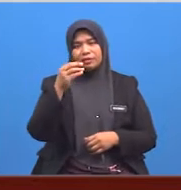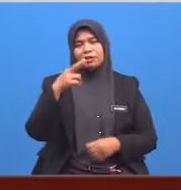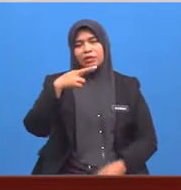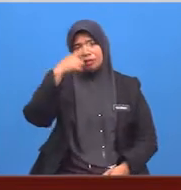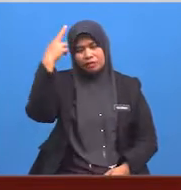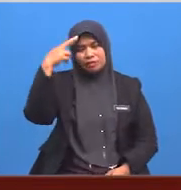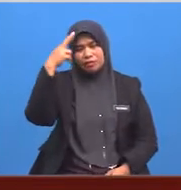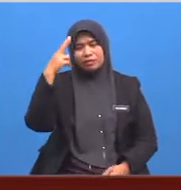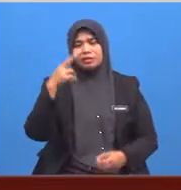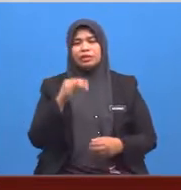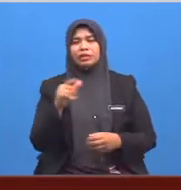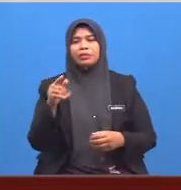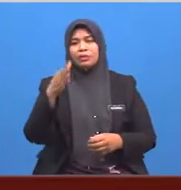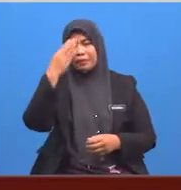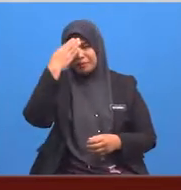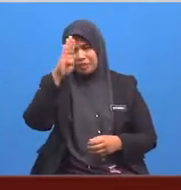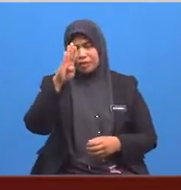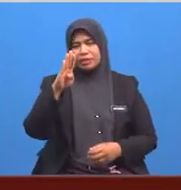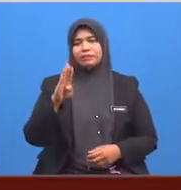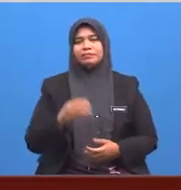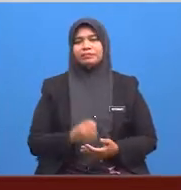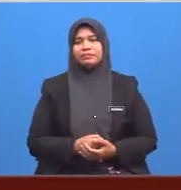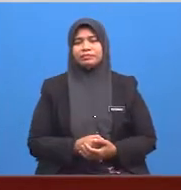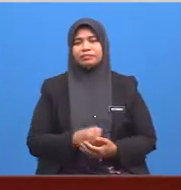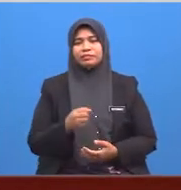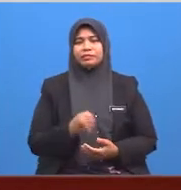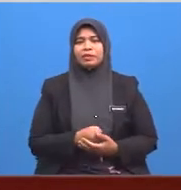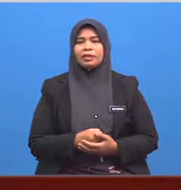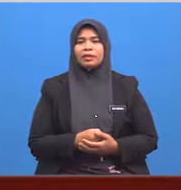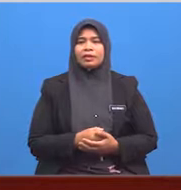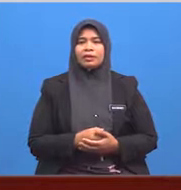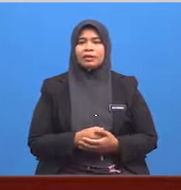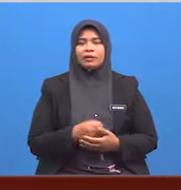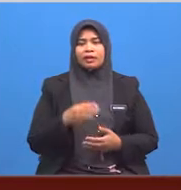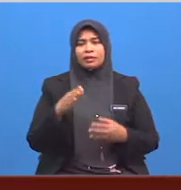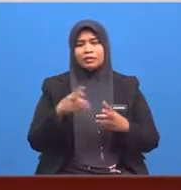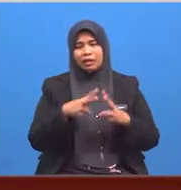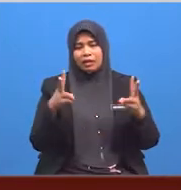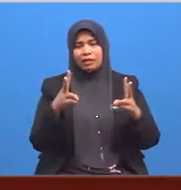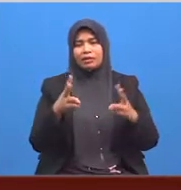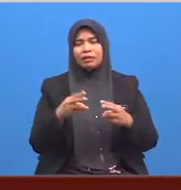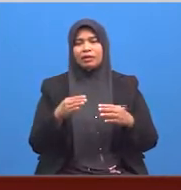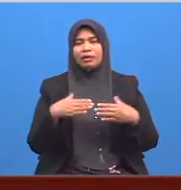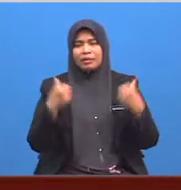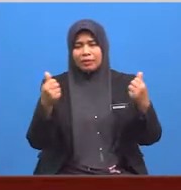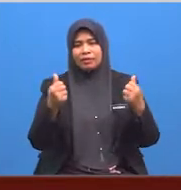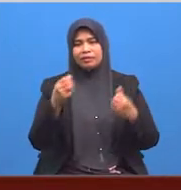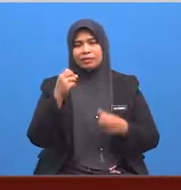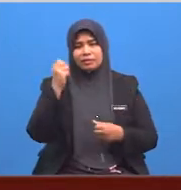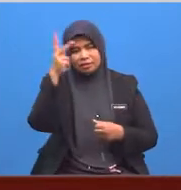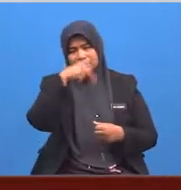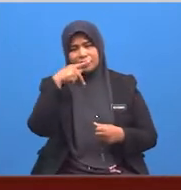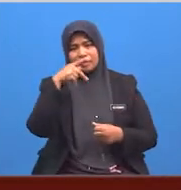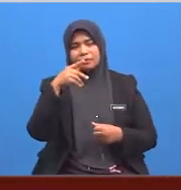Fathonah yakni bijaksana y begitu hebat pribadi Nabi